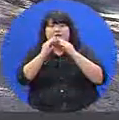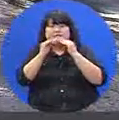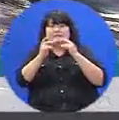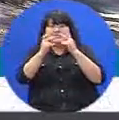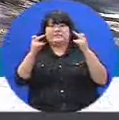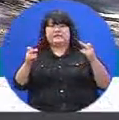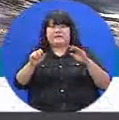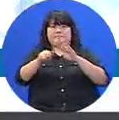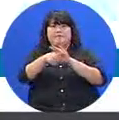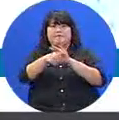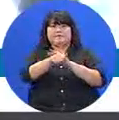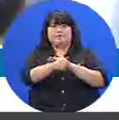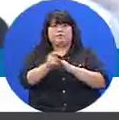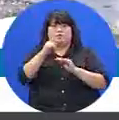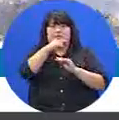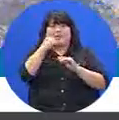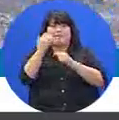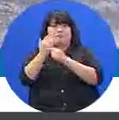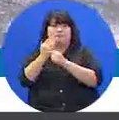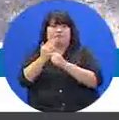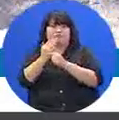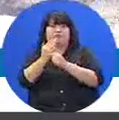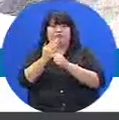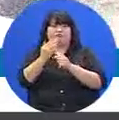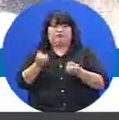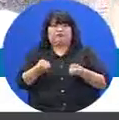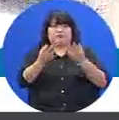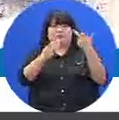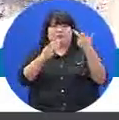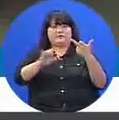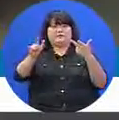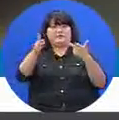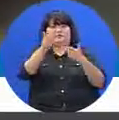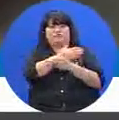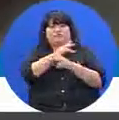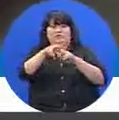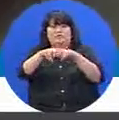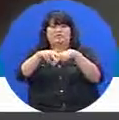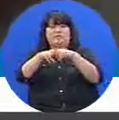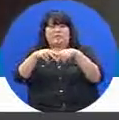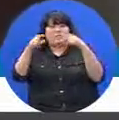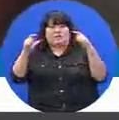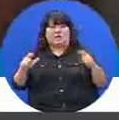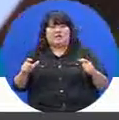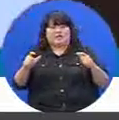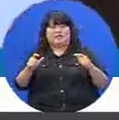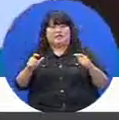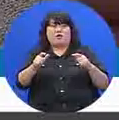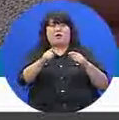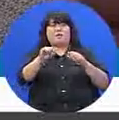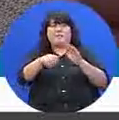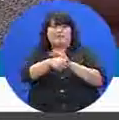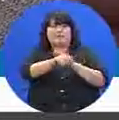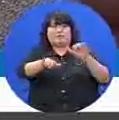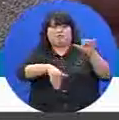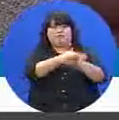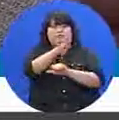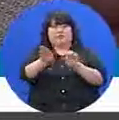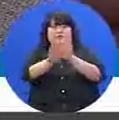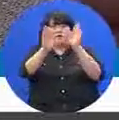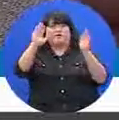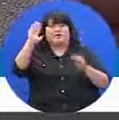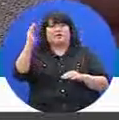지리산 뱀사골 단풍축제가 오는 17일부터 남원 지리산 국립공원 북부사무소와 뱀사골 부근에서